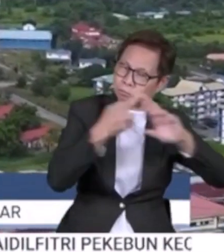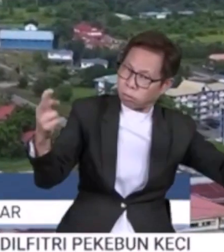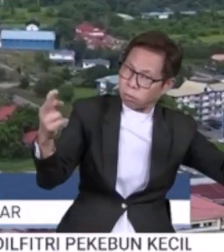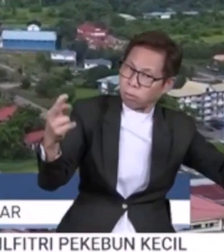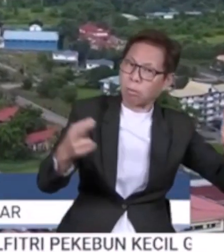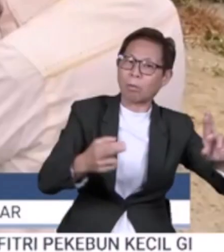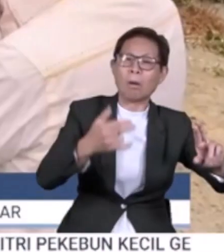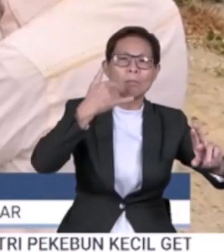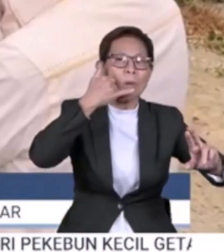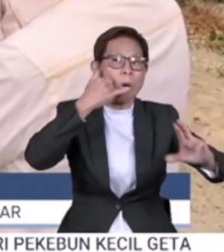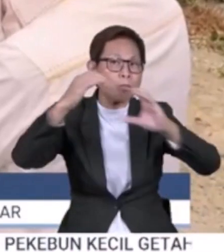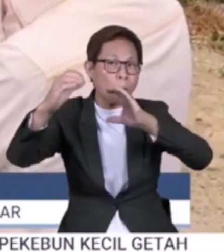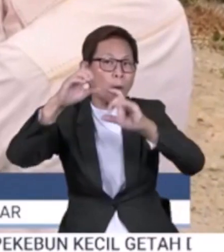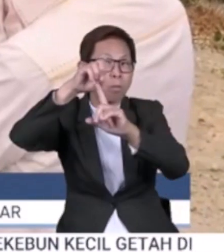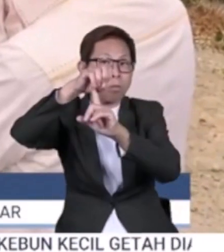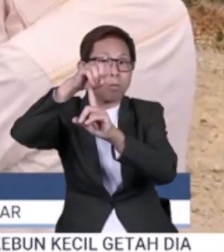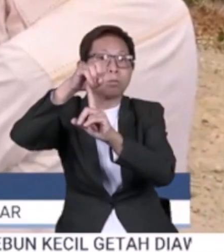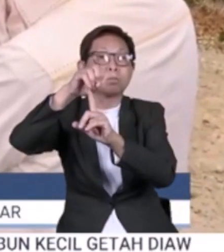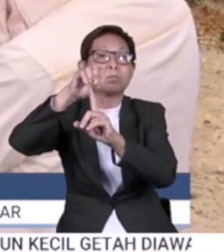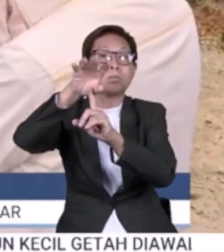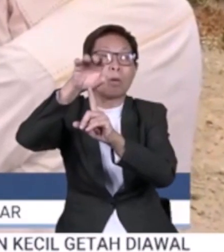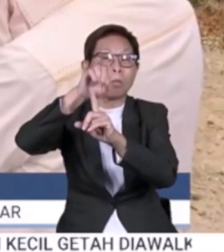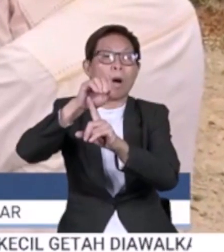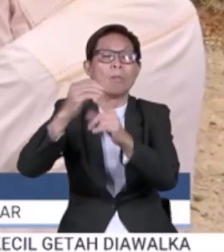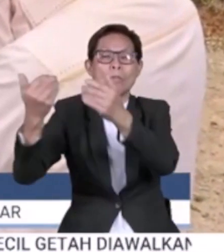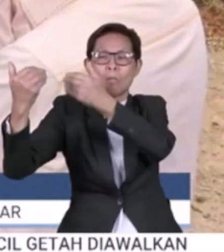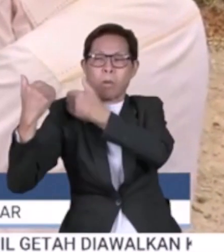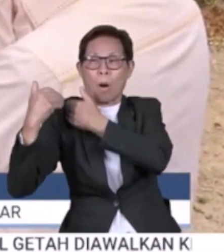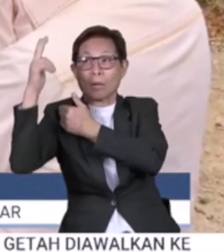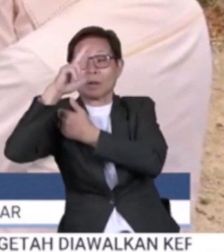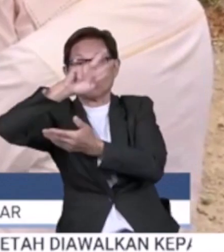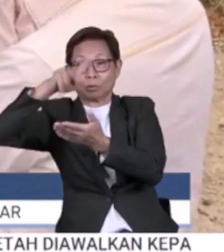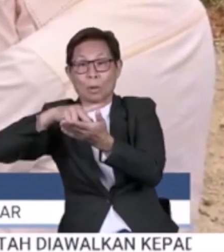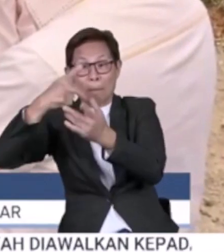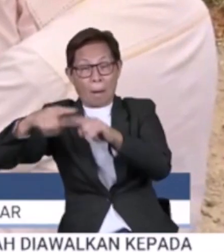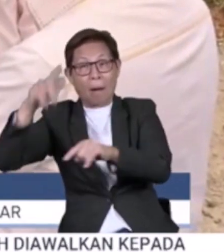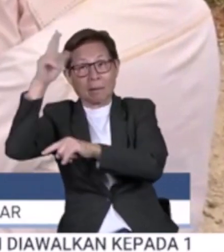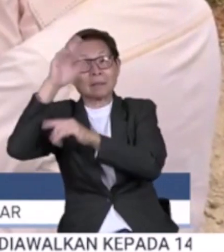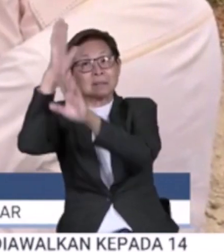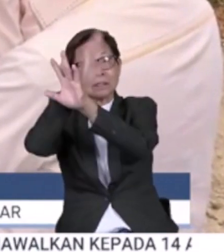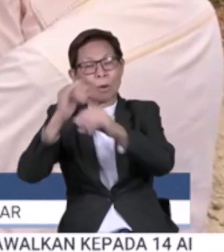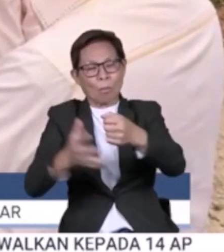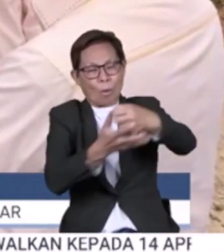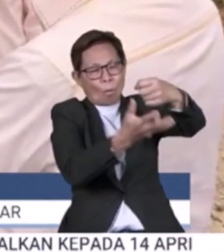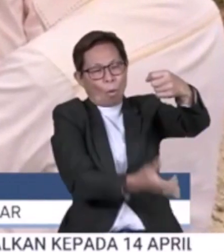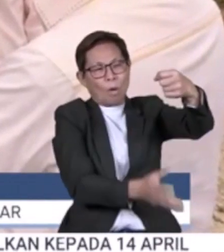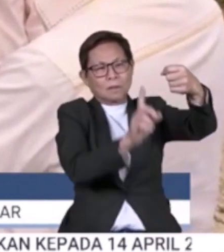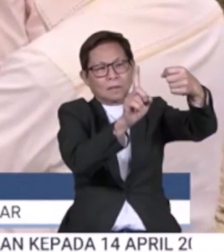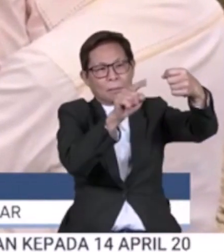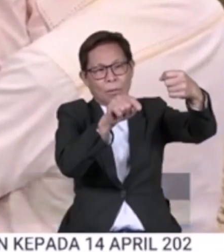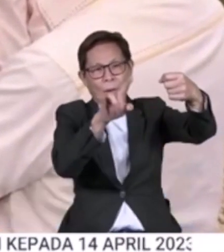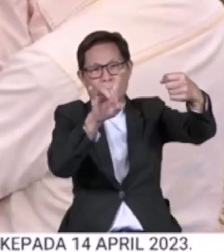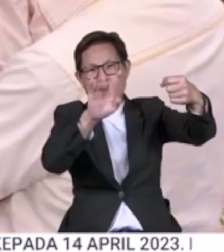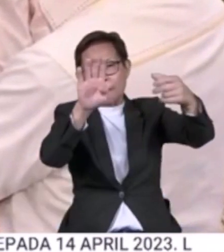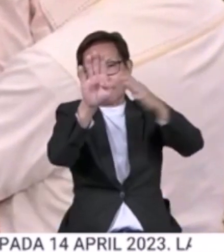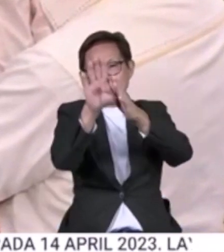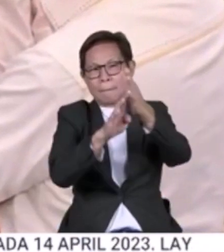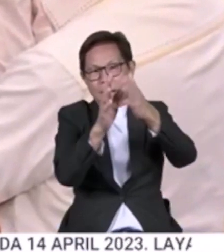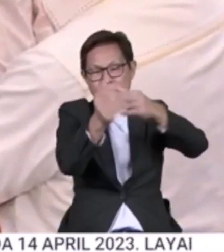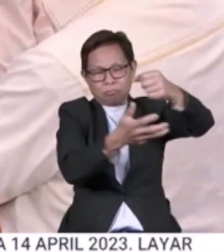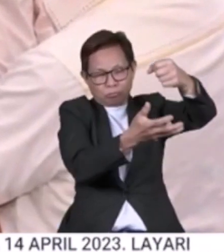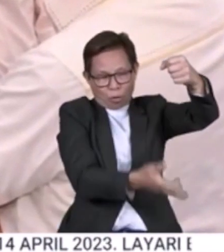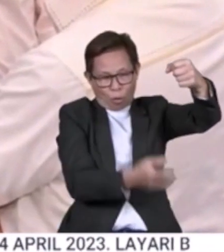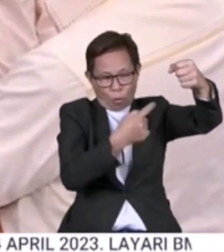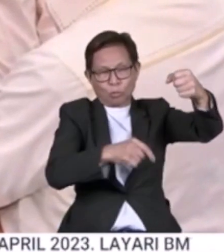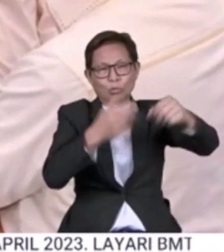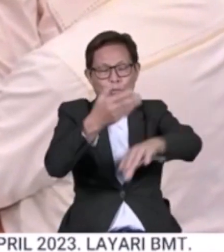infrastruktur dari komunikasi di bawah tanggung jawab kerajaan pusat namun kerajaan srawak telah memperuntukkan sebanyak satu populer 8 billion Ringgit